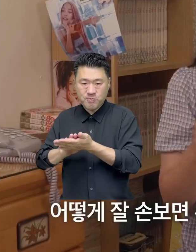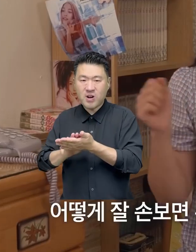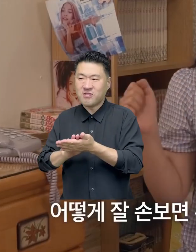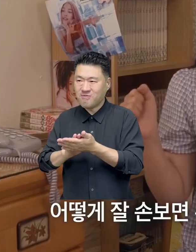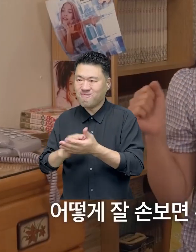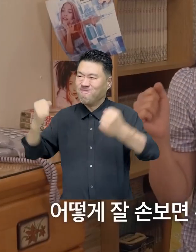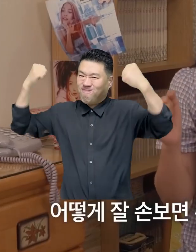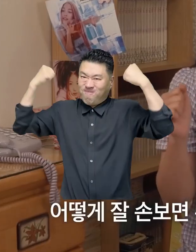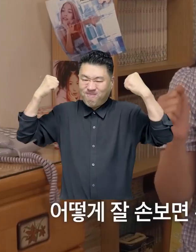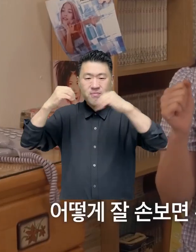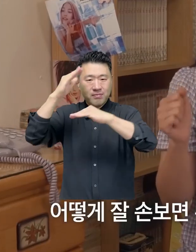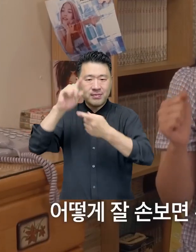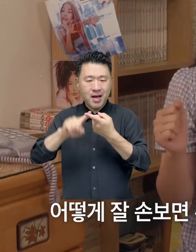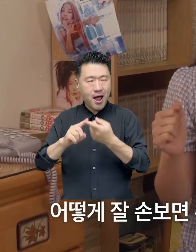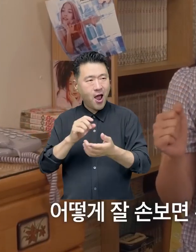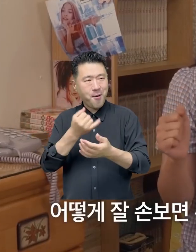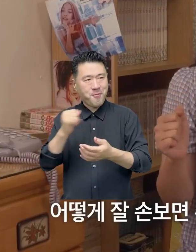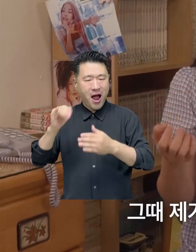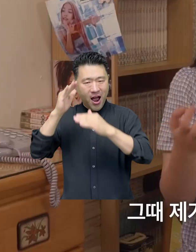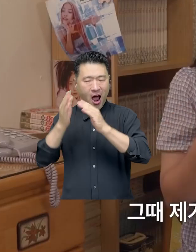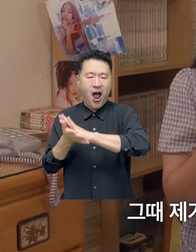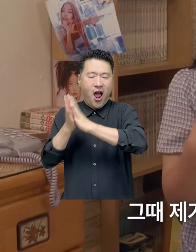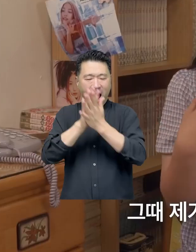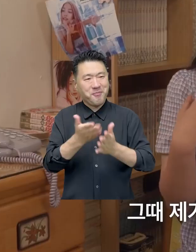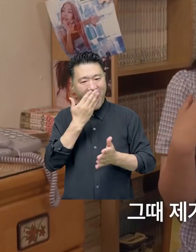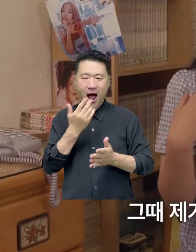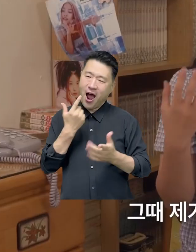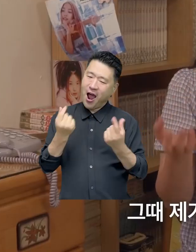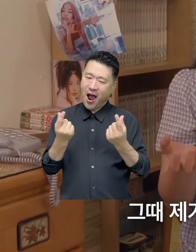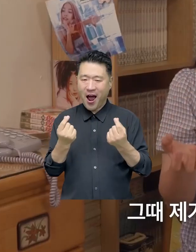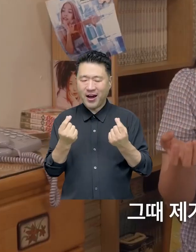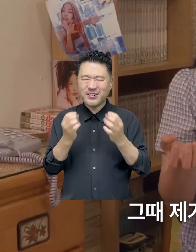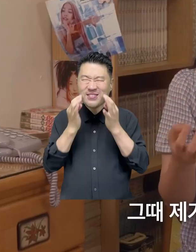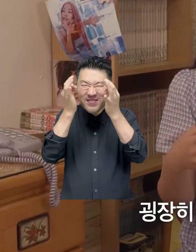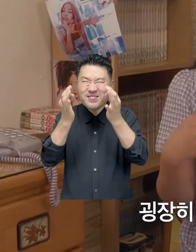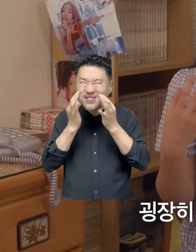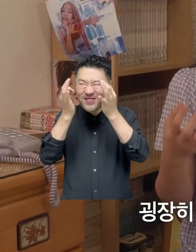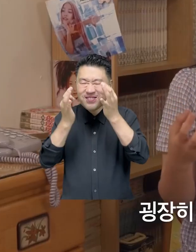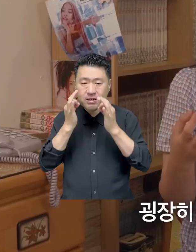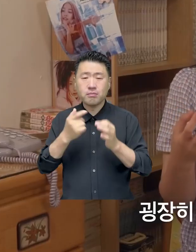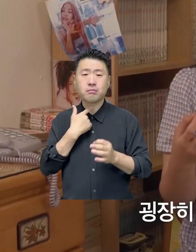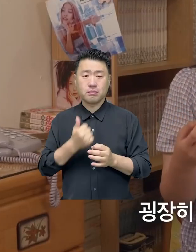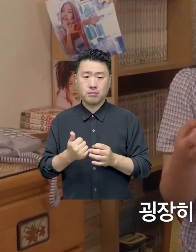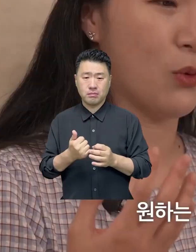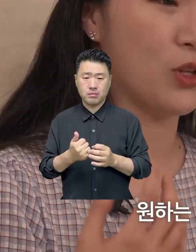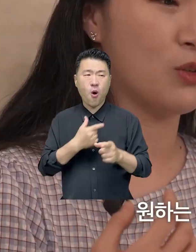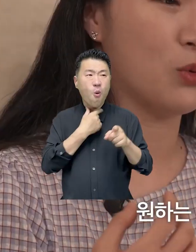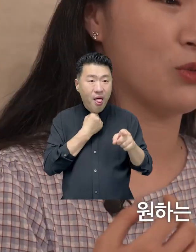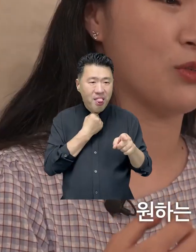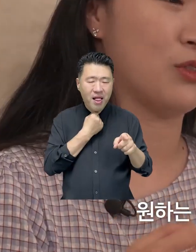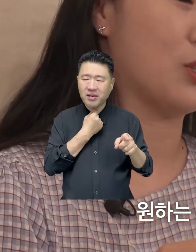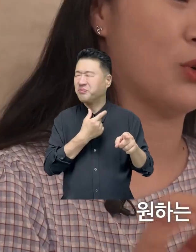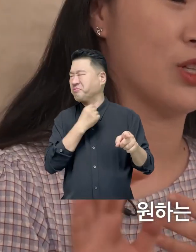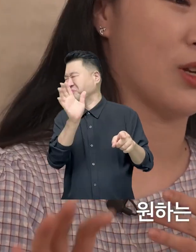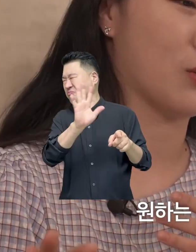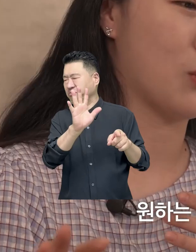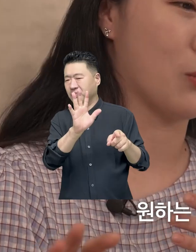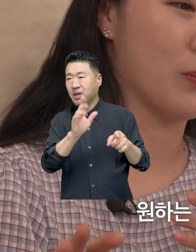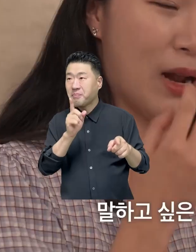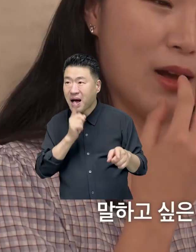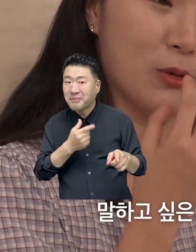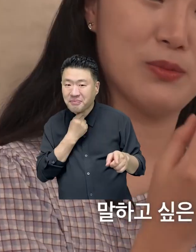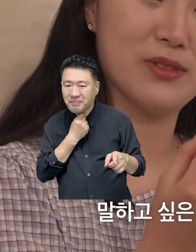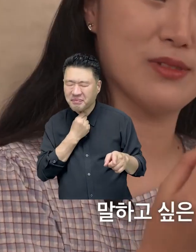손보면 뭔가 슈퍼 계량종이 될 수 있지 않을까 해서 그때 제가 아닌 사람처럼 살려고 굉장히 노력을 많이 했었어요. 원하는 모든 것을 이제 원하지